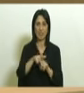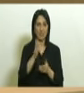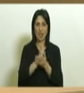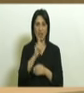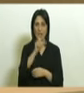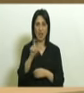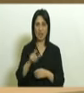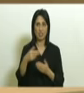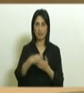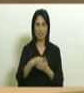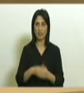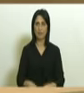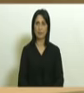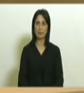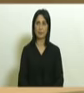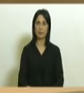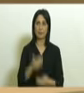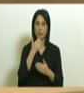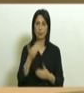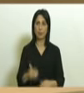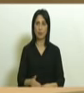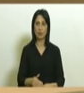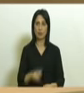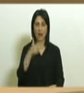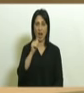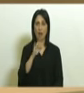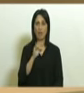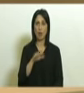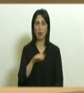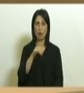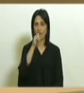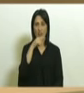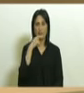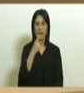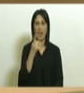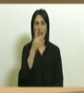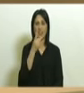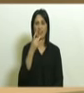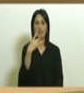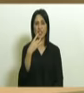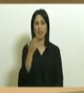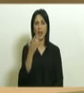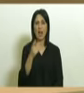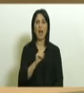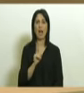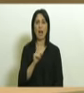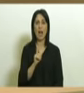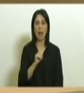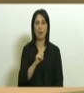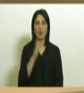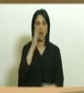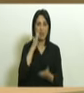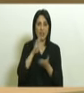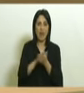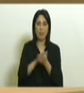ხალხისთვის საშემოსავლო? და ბოლოს, კაცო, გავრილოვზე. ვერ მართლა ერთხელ მაინც გითხარით. რამე დაფიცებული